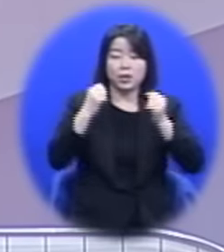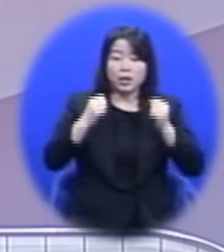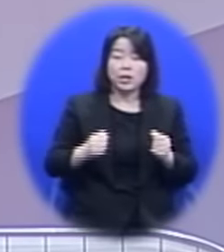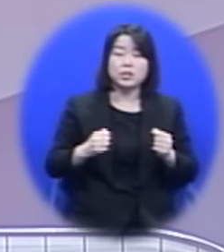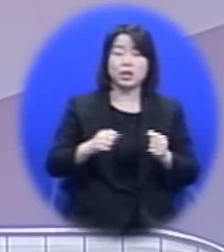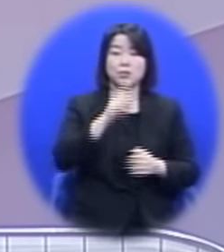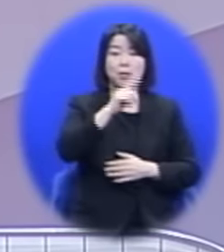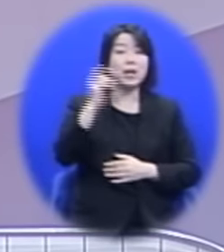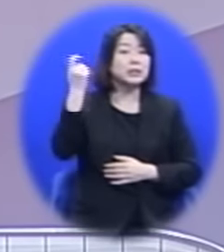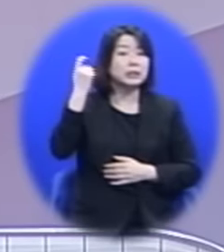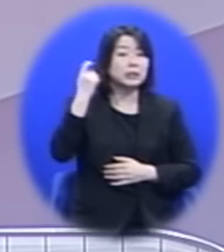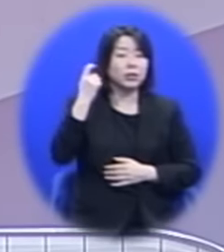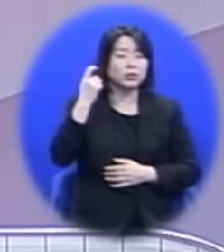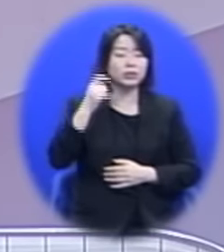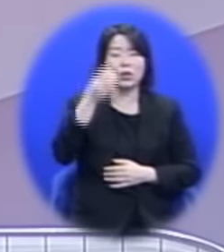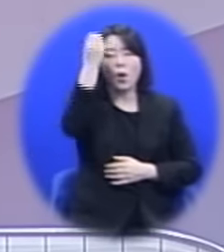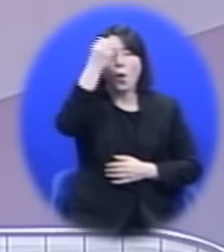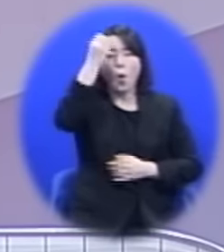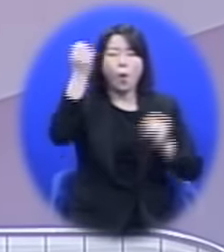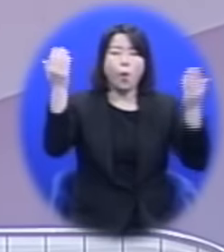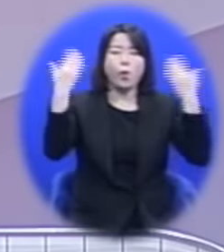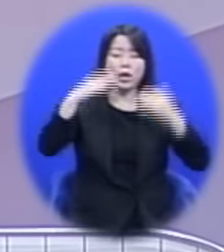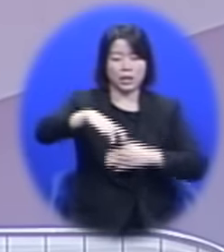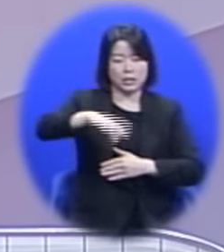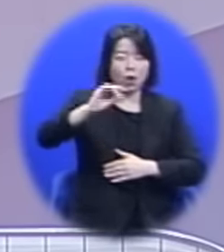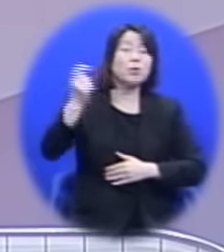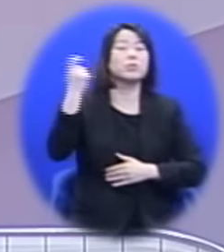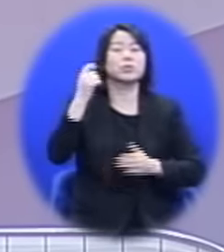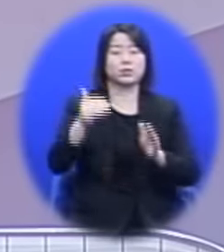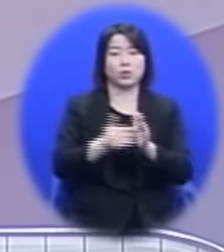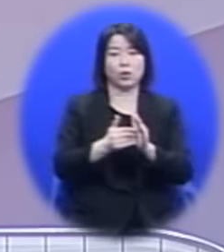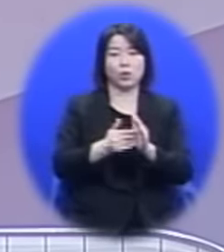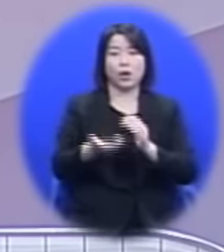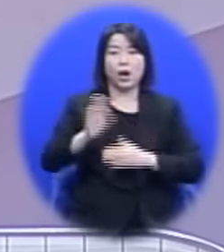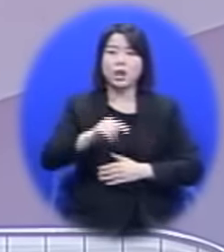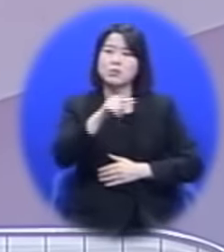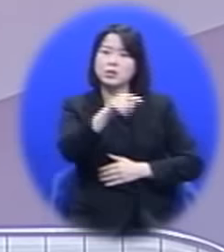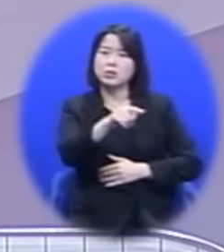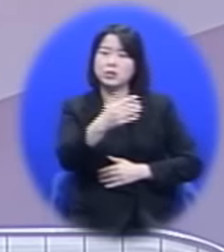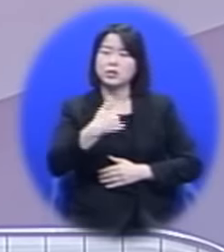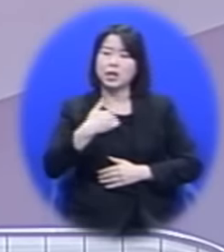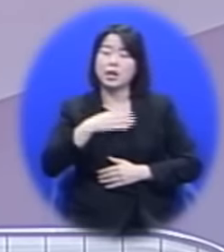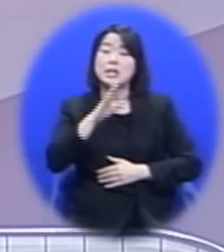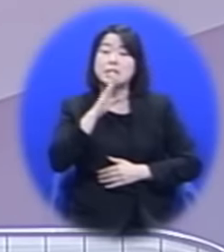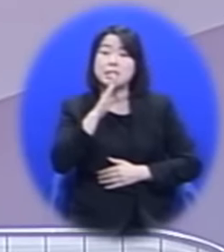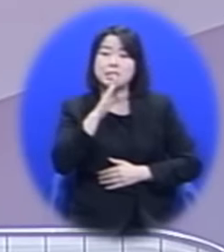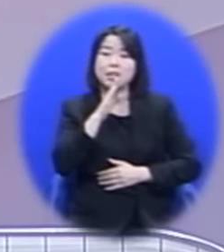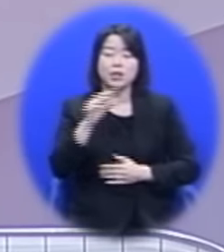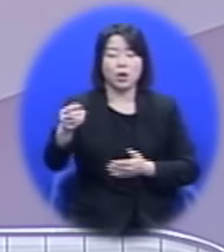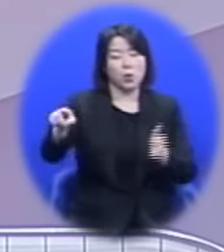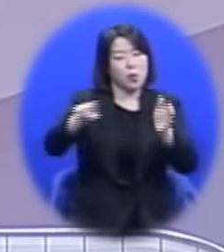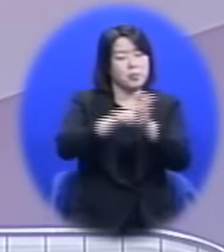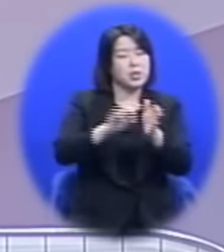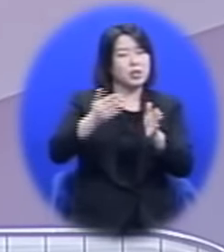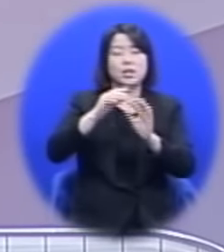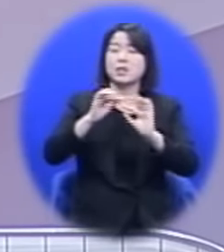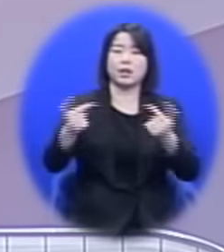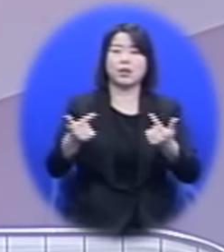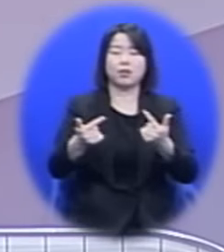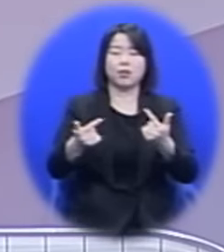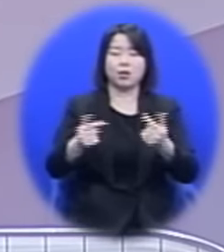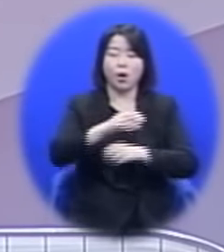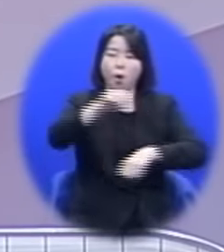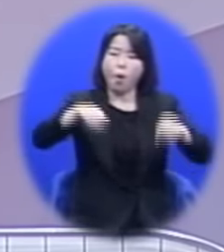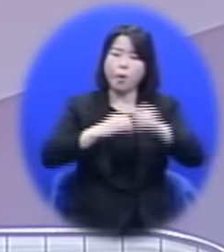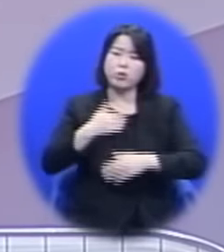때입니다. 그러나 그때 그 말씀을 들었다고 그것이 제게 믿음이 되지는 않았습니다. 오히려 제 마음에